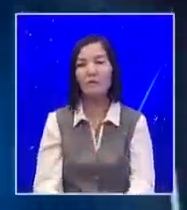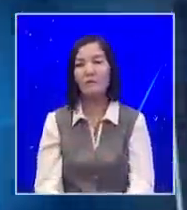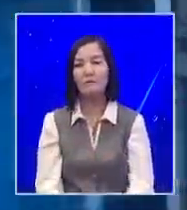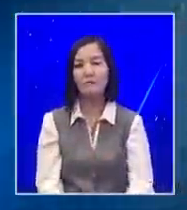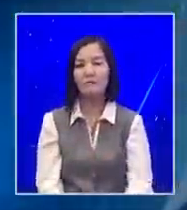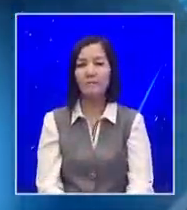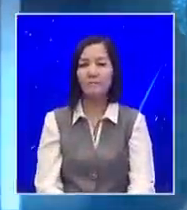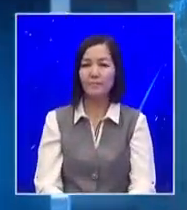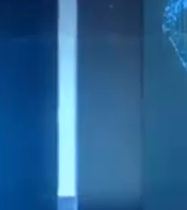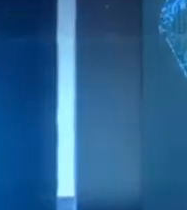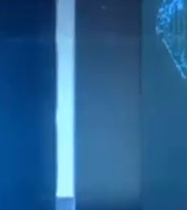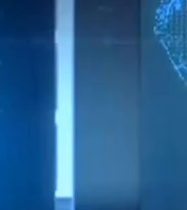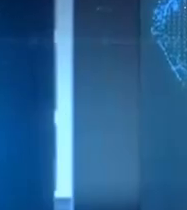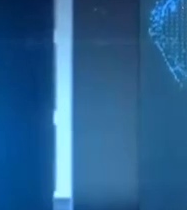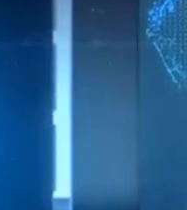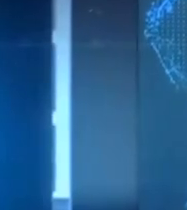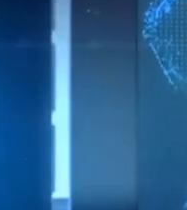Қалиев, Жетісу арнасы.